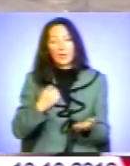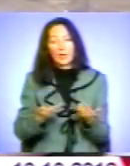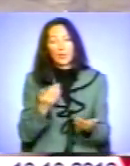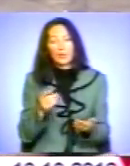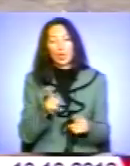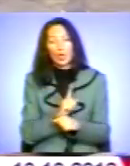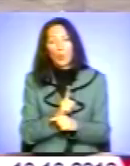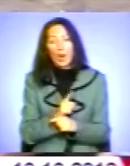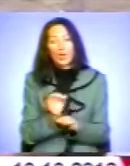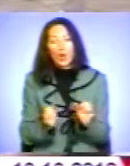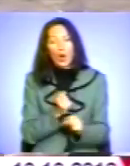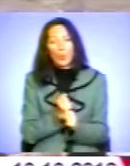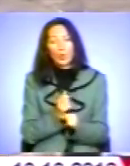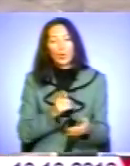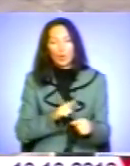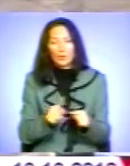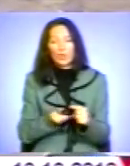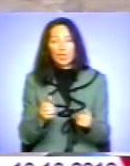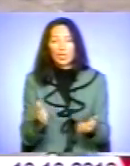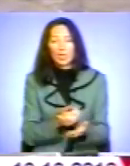скоріше знайде. І